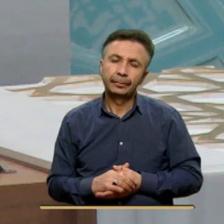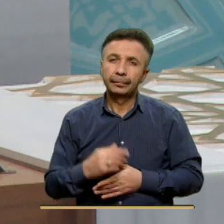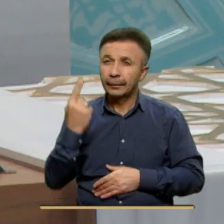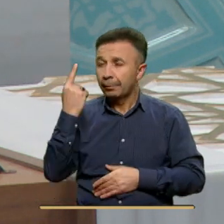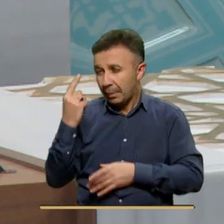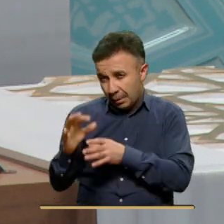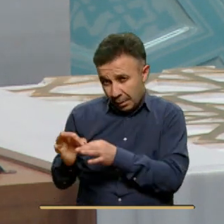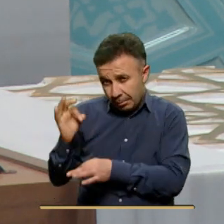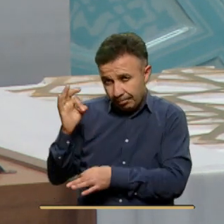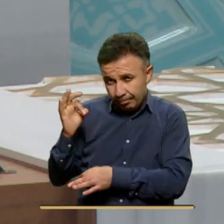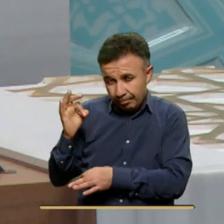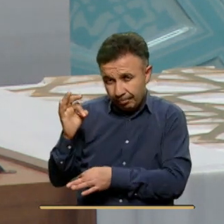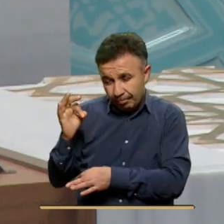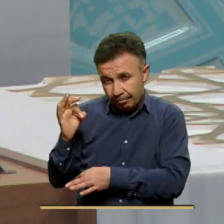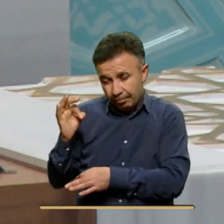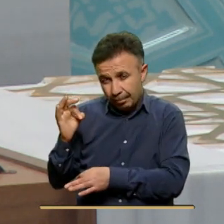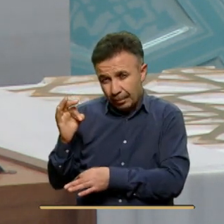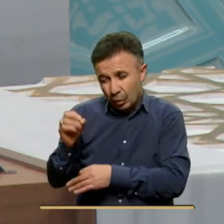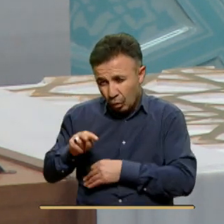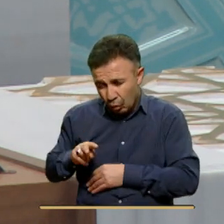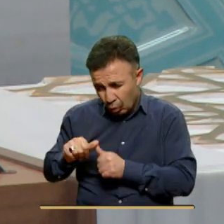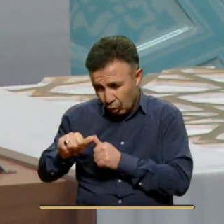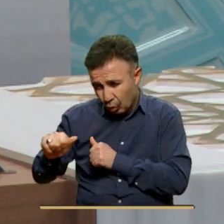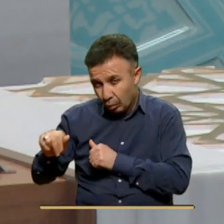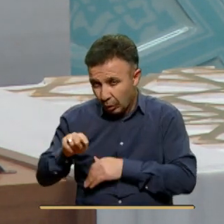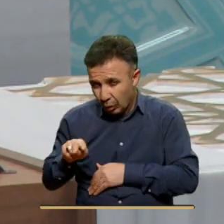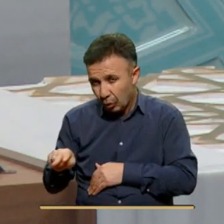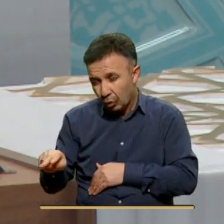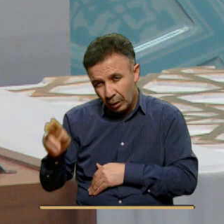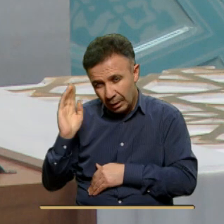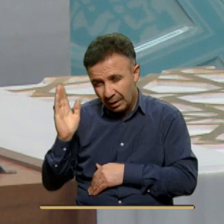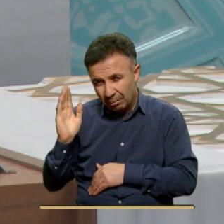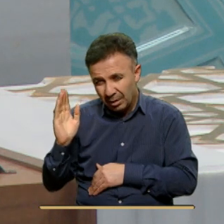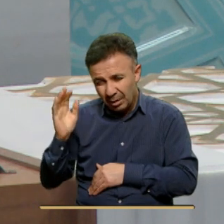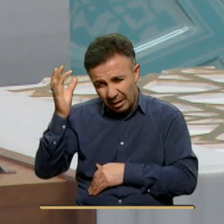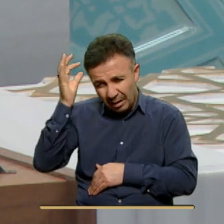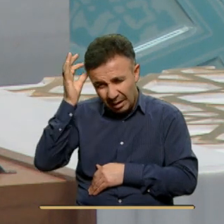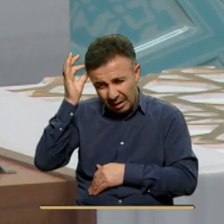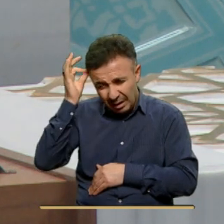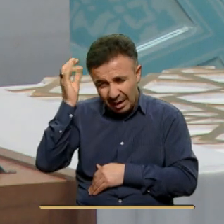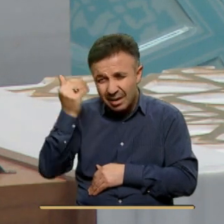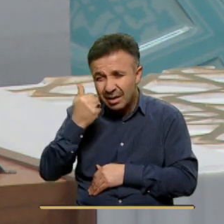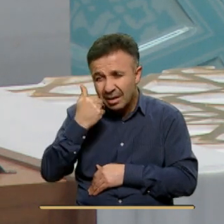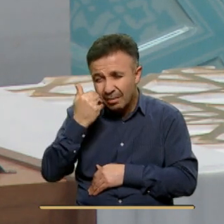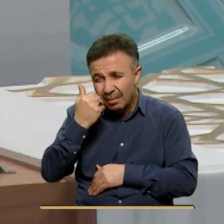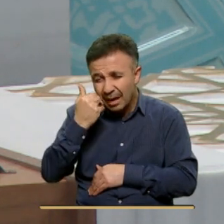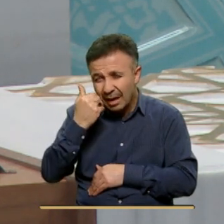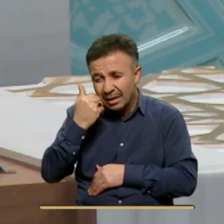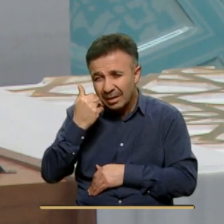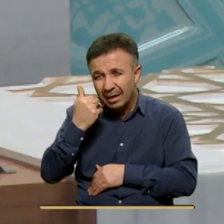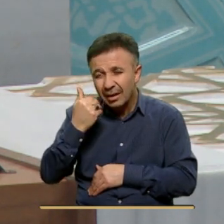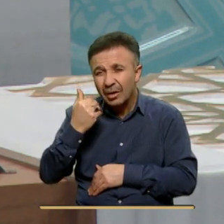kişi uzun bir yola çıkmış, saçı başı ağarmış, toz içinde